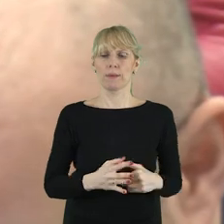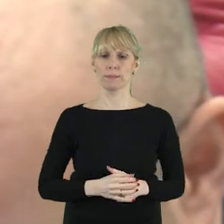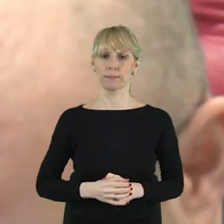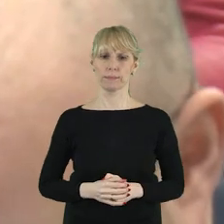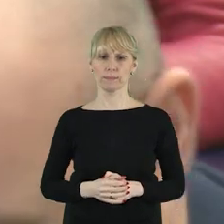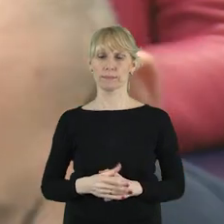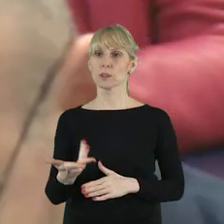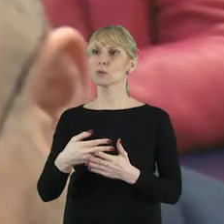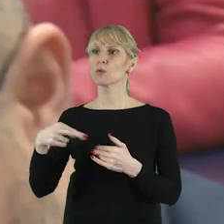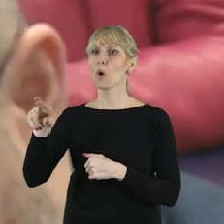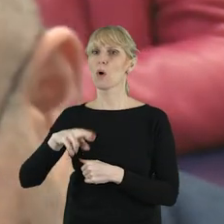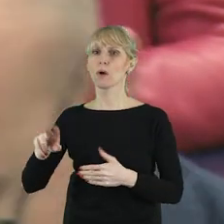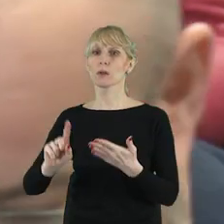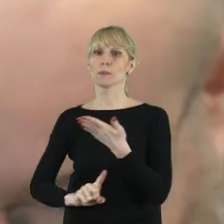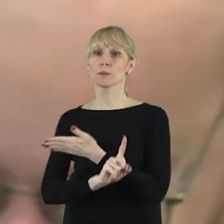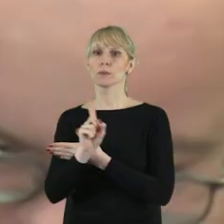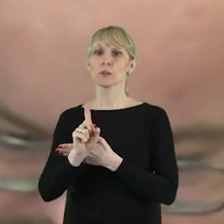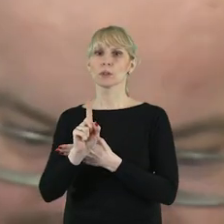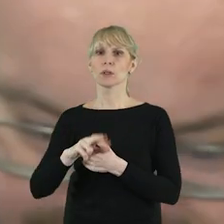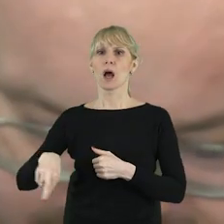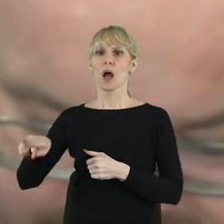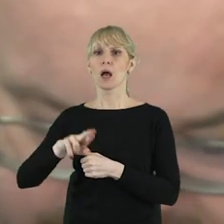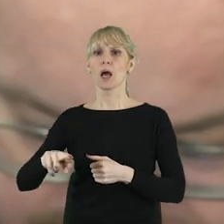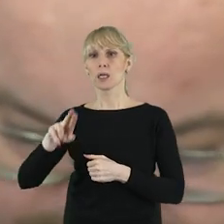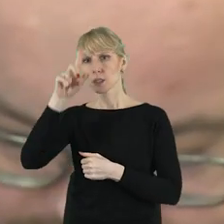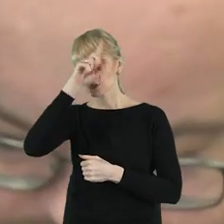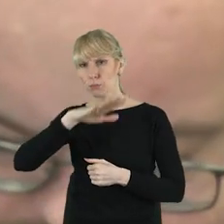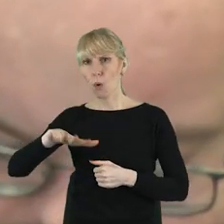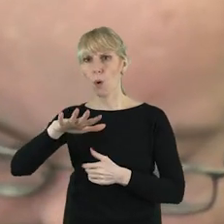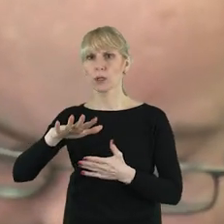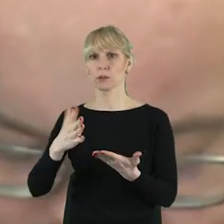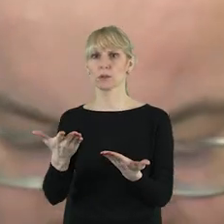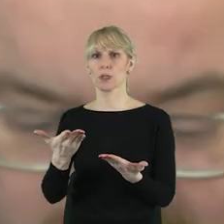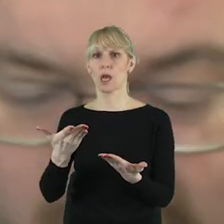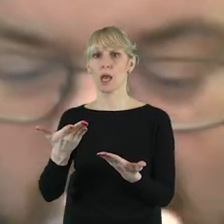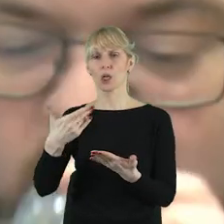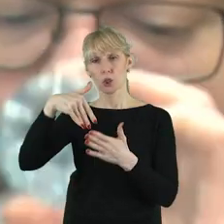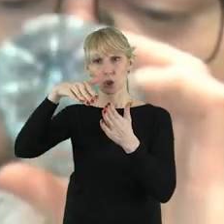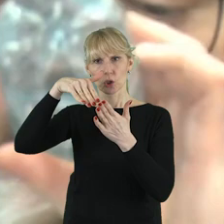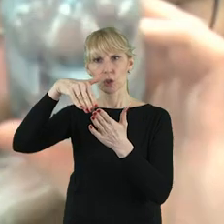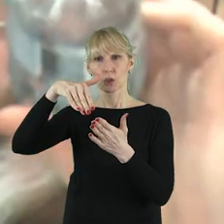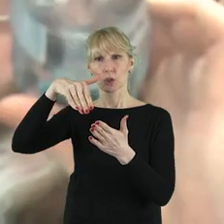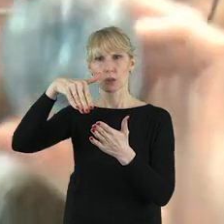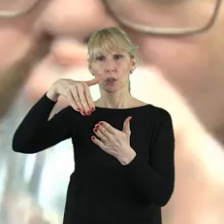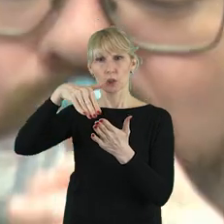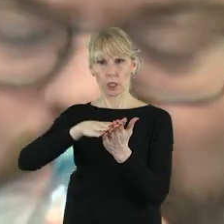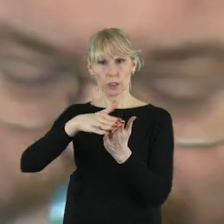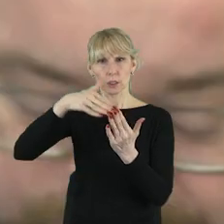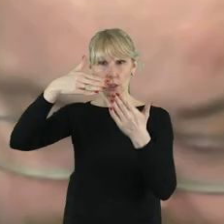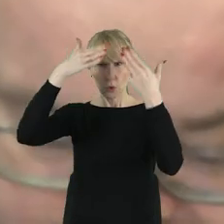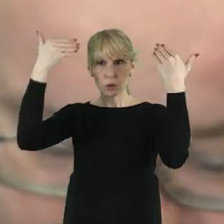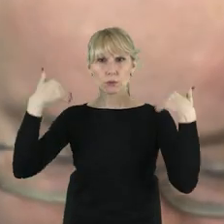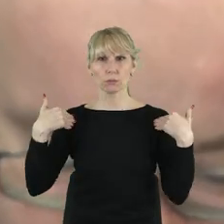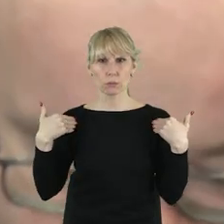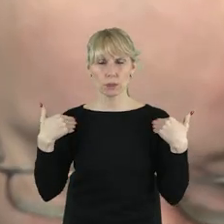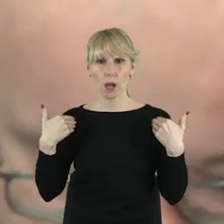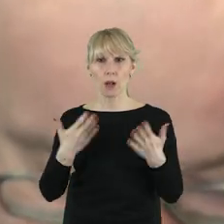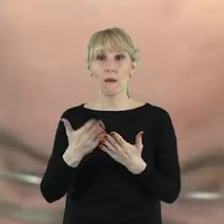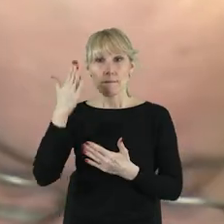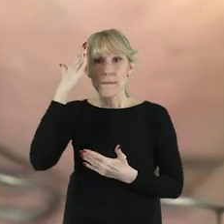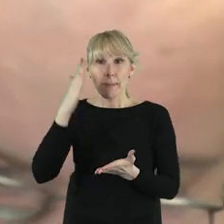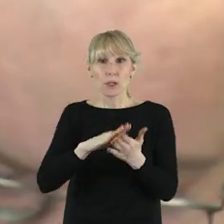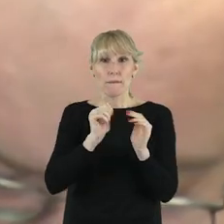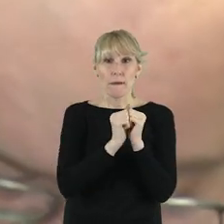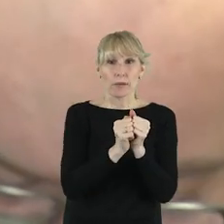Szpitala w Sieradzu. Wiem, że już we wrześniu była mowa o tym, że szpital podejmuje działania,